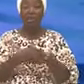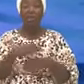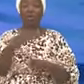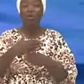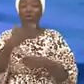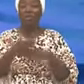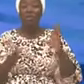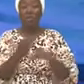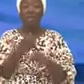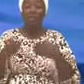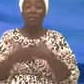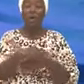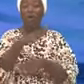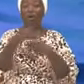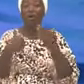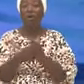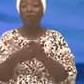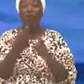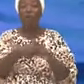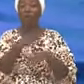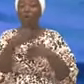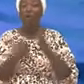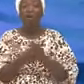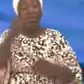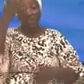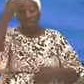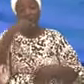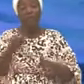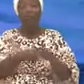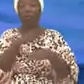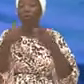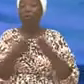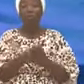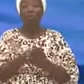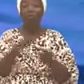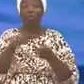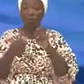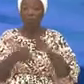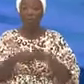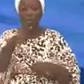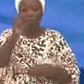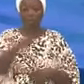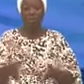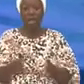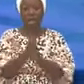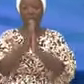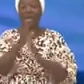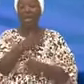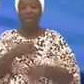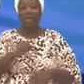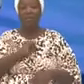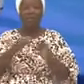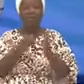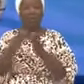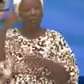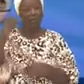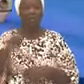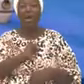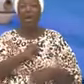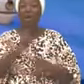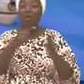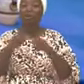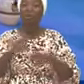recouvrement de tous tout infirmité ils doivent réclamer et je le ferai pour eux j'en parlais